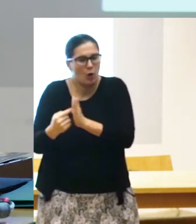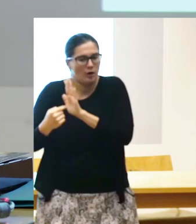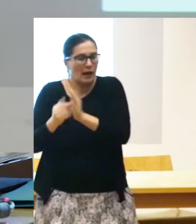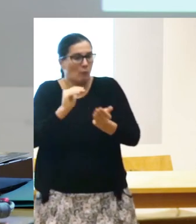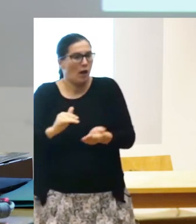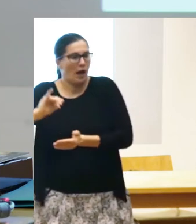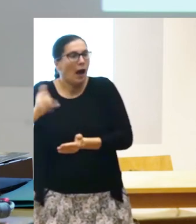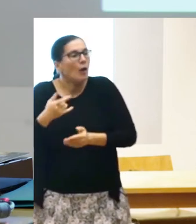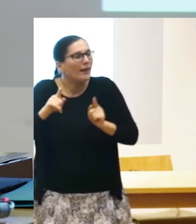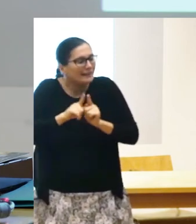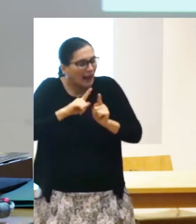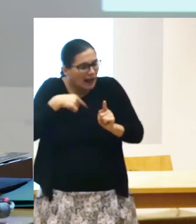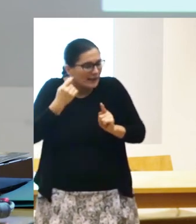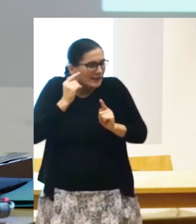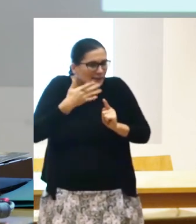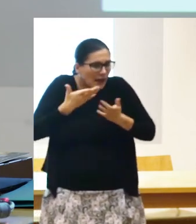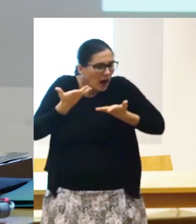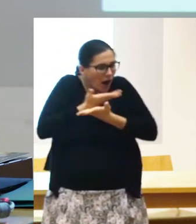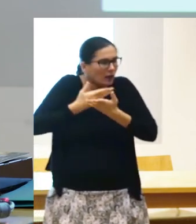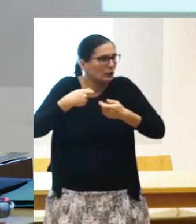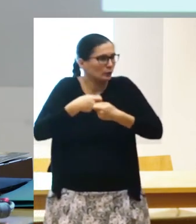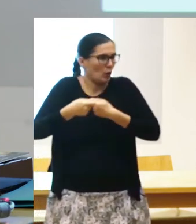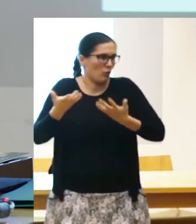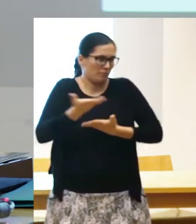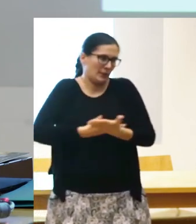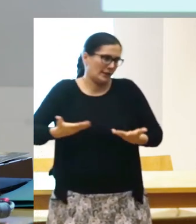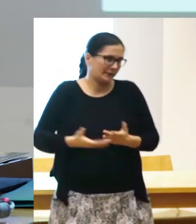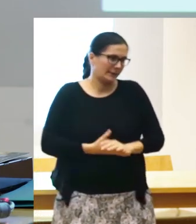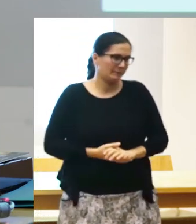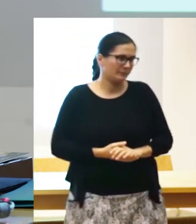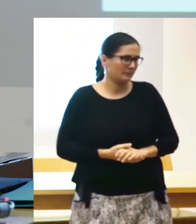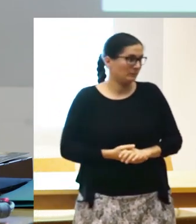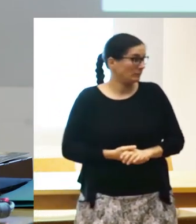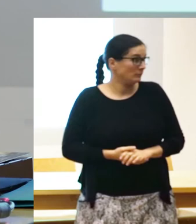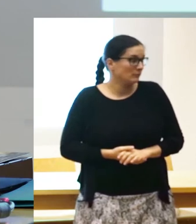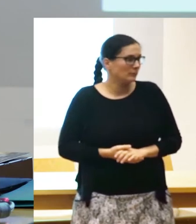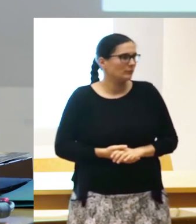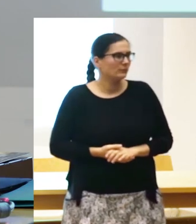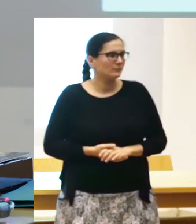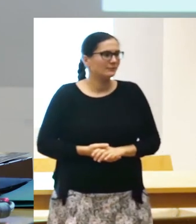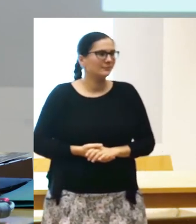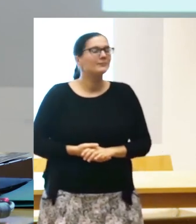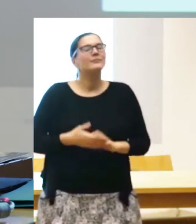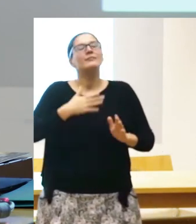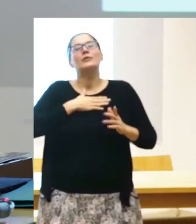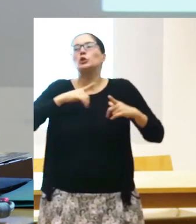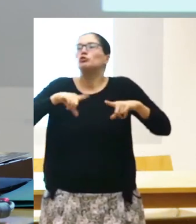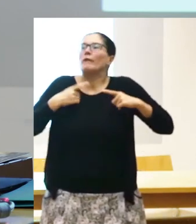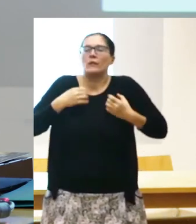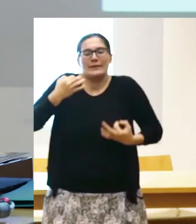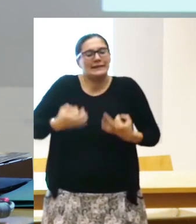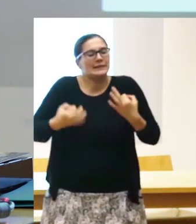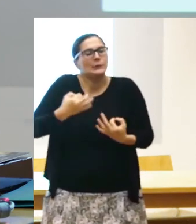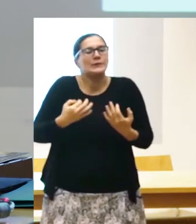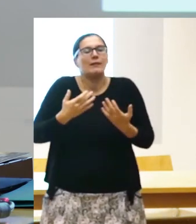ale snažíme se najít způsoby, jak dostat do vlastního výkonu nebo do vlastního života ty instituce podněty,